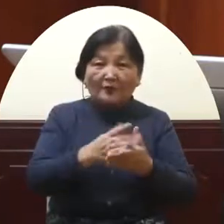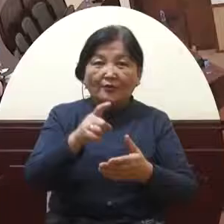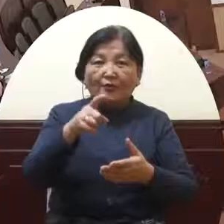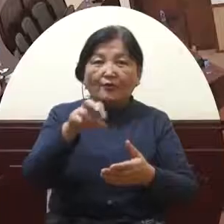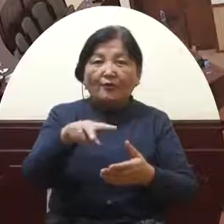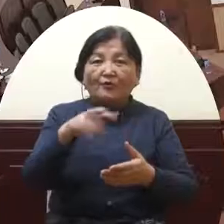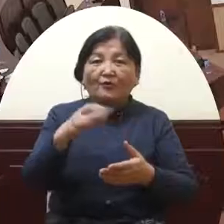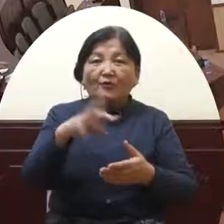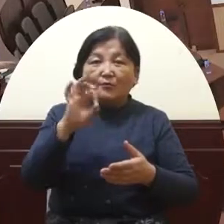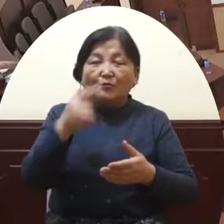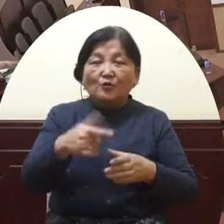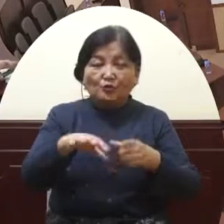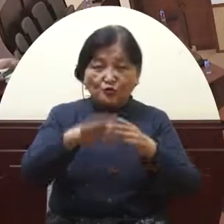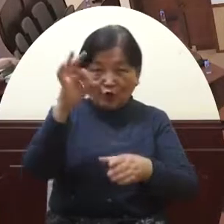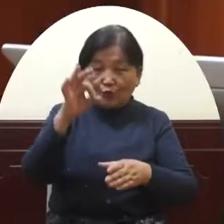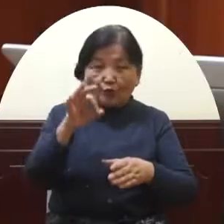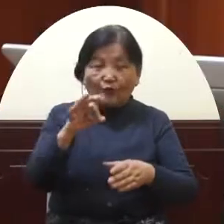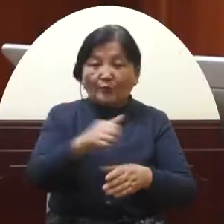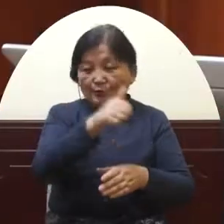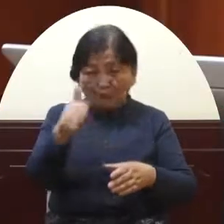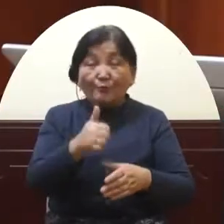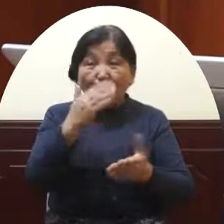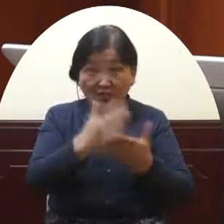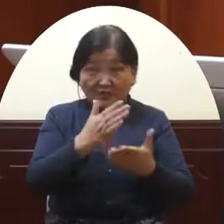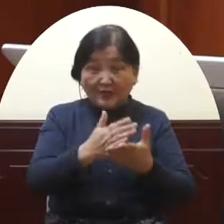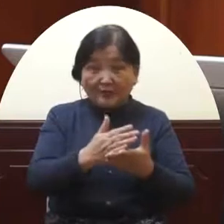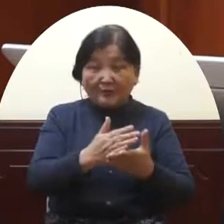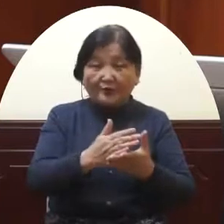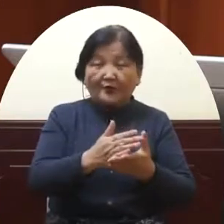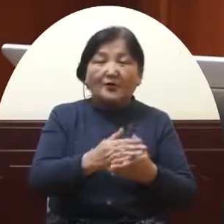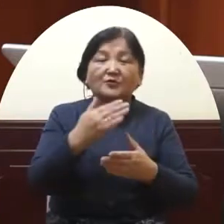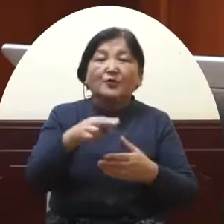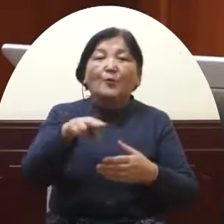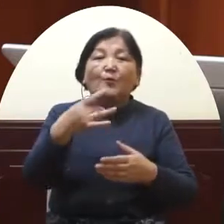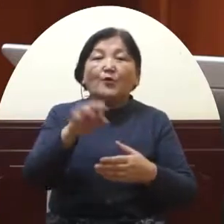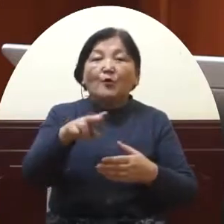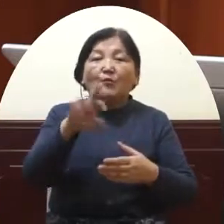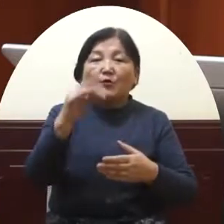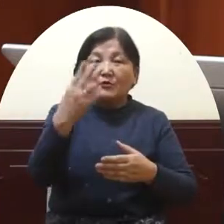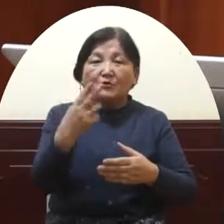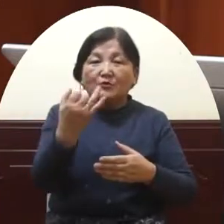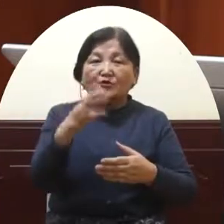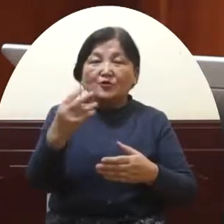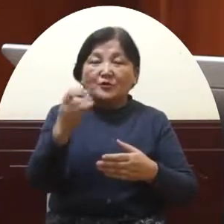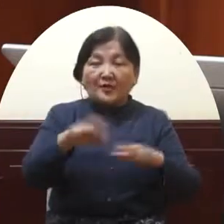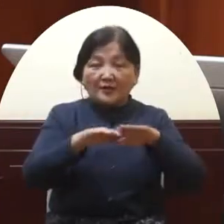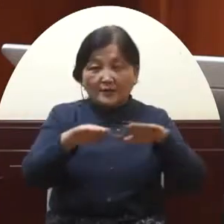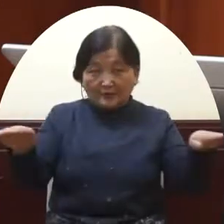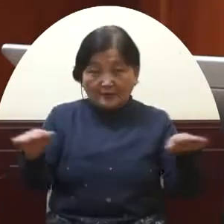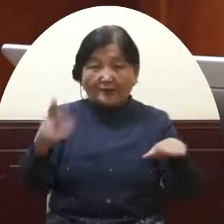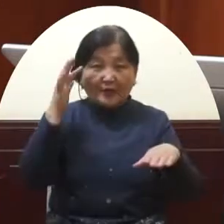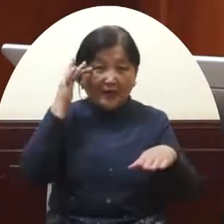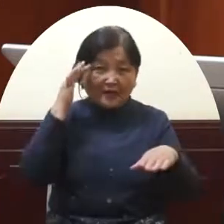юм бол парламентын сонгуульд холимог тогтолцоог л хэрэгжүүлж чадах юм бол эсвэл пропорционал элемент орж ирвэл гэсэн үг шүү дээ. Бид нар гадаадд